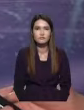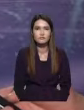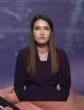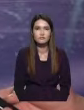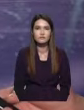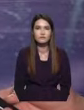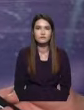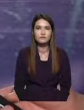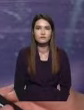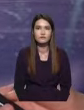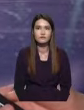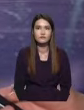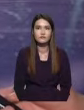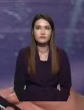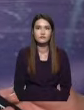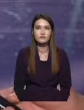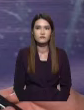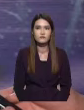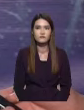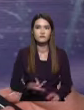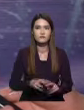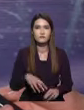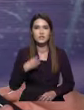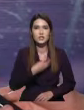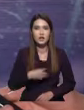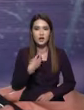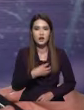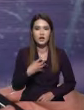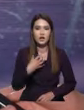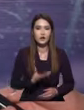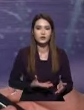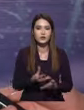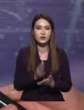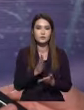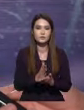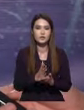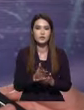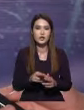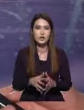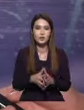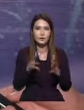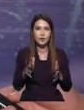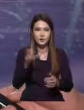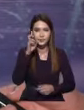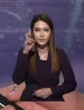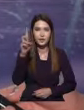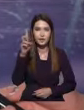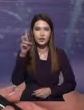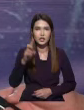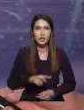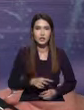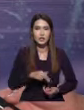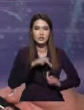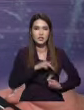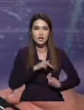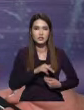Бұл шараның ең маңызды себебі жағы біздің ашық мемлекеттік қызметі